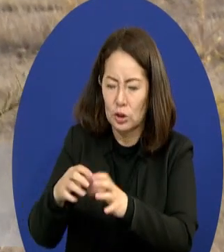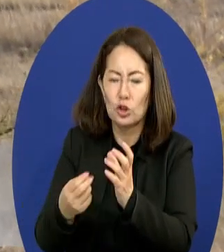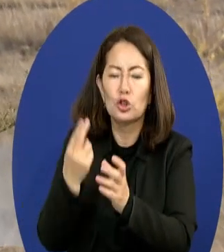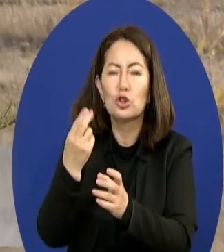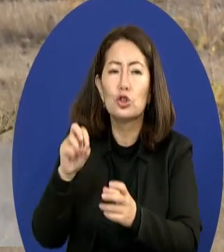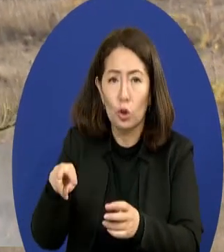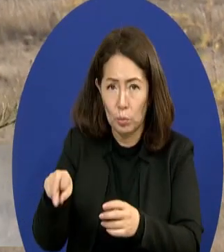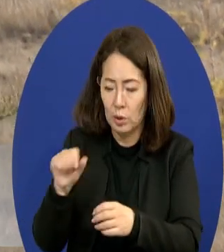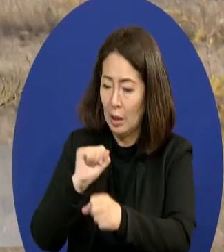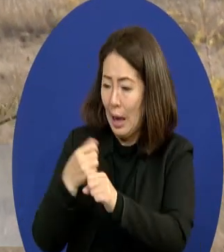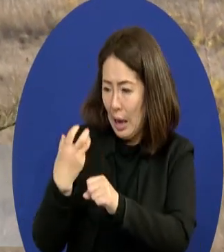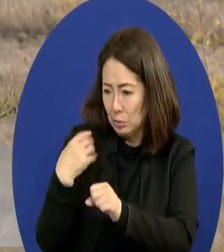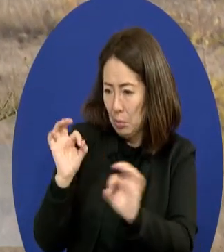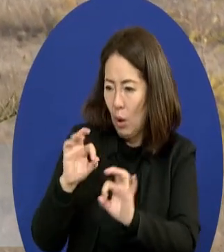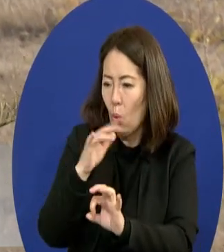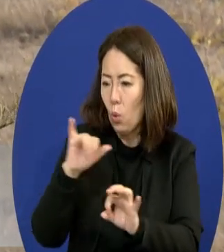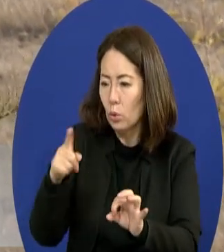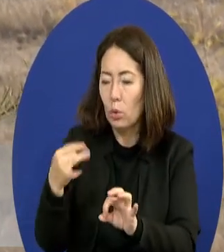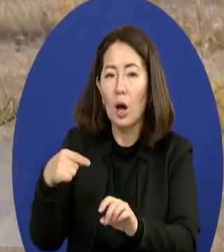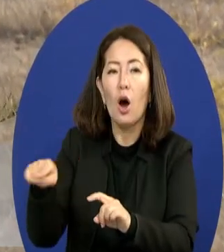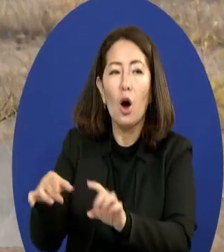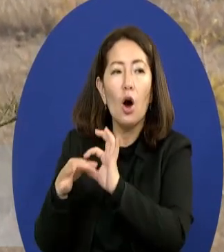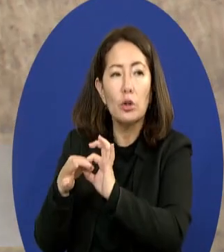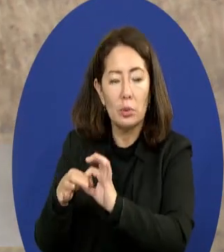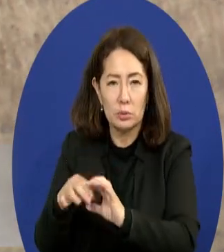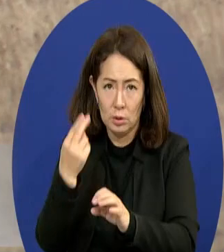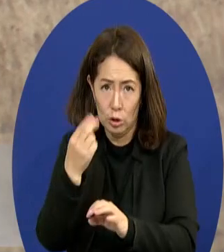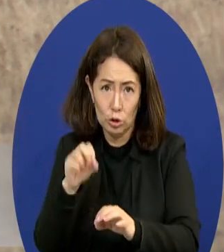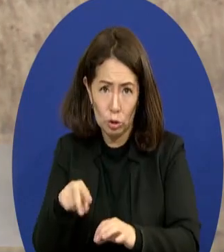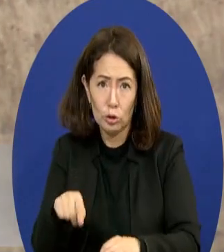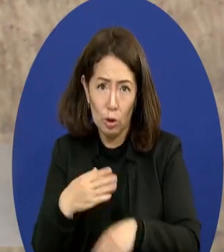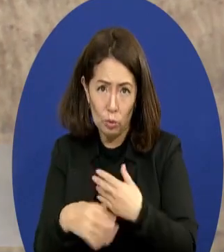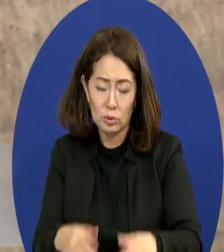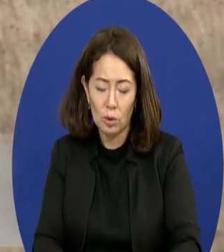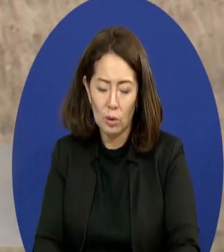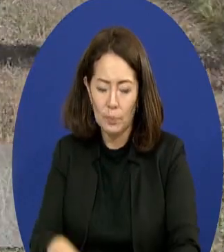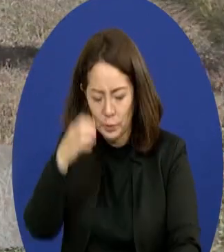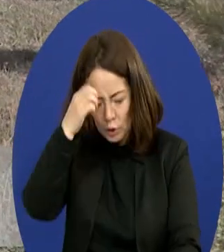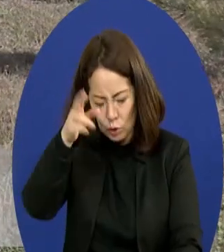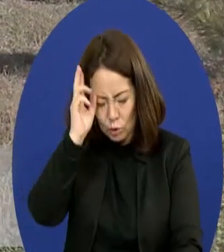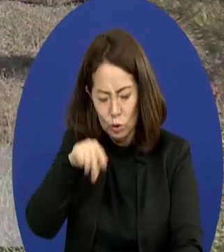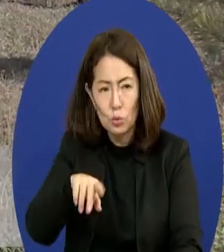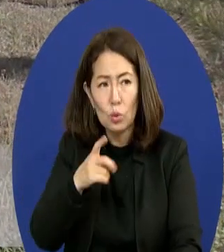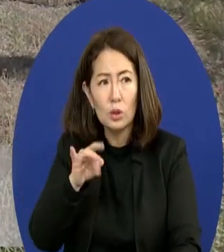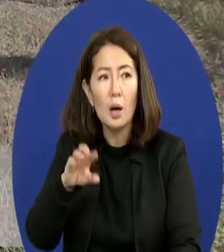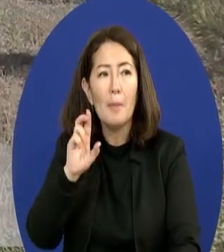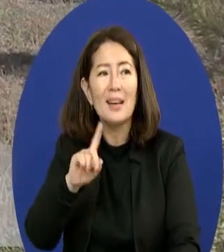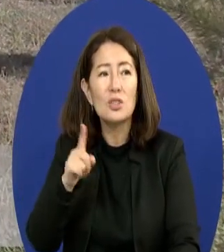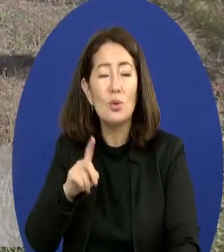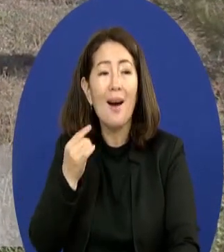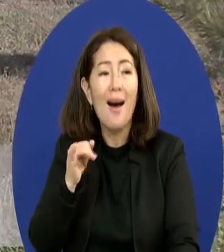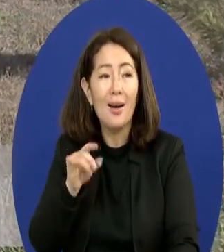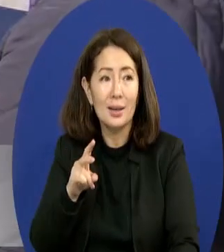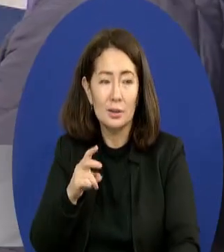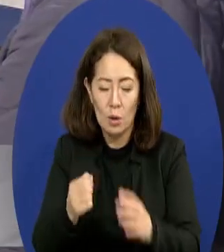хариуцлагагүй уул уурхаагаас одоо голдуу шалтгаалж сүлжилт явагддаг. Түүнчлэн ерөнхийлөгч хүрэлцэх өнөөдөр Баянзүрх хайрхны бэлд мод тарьж